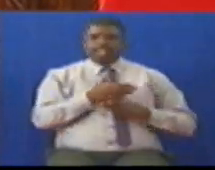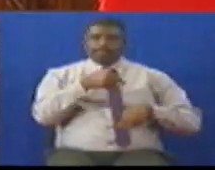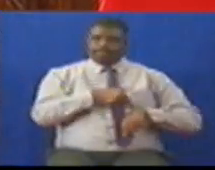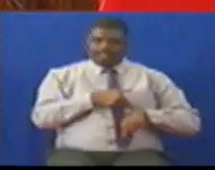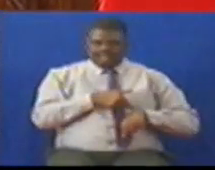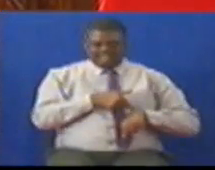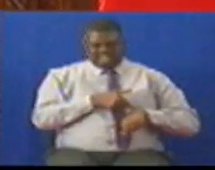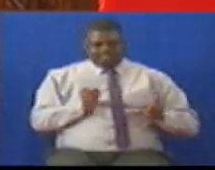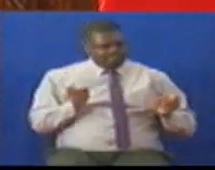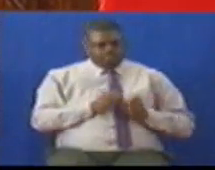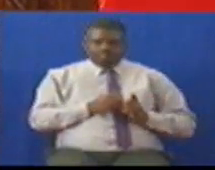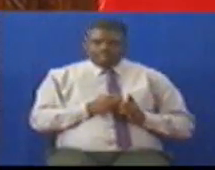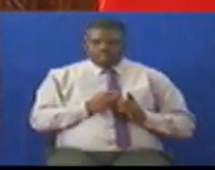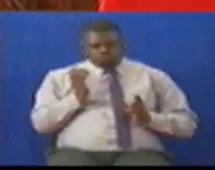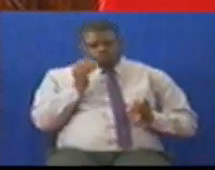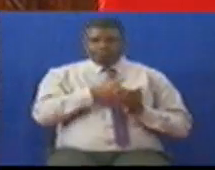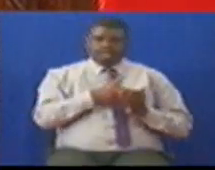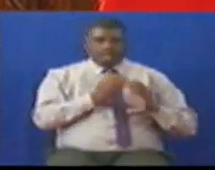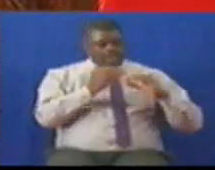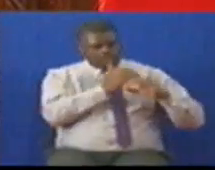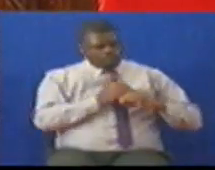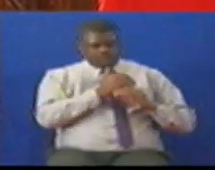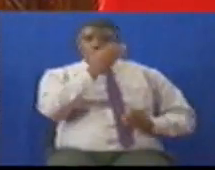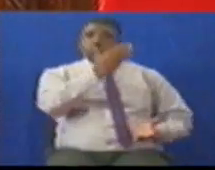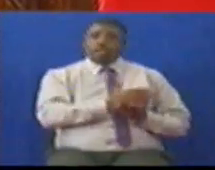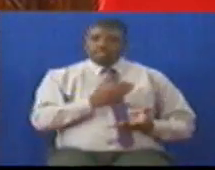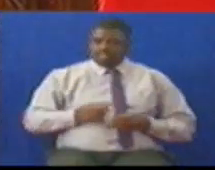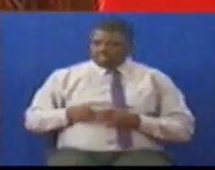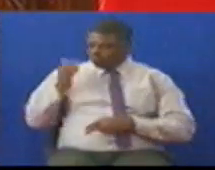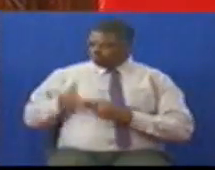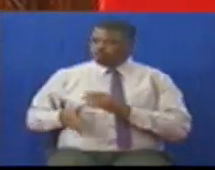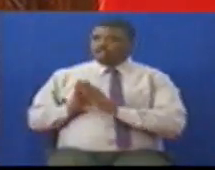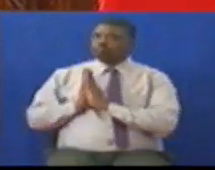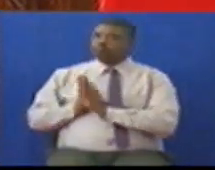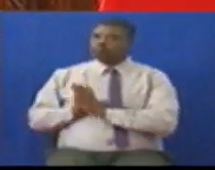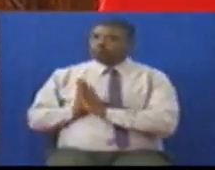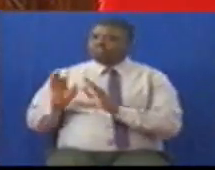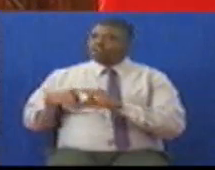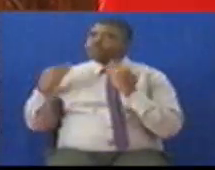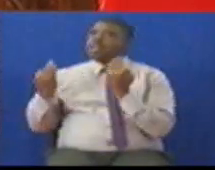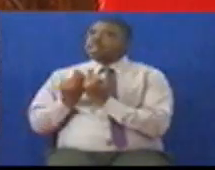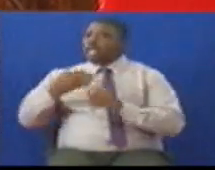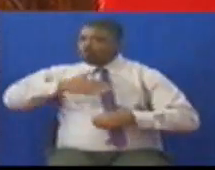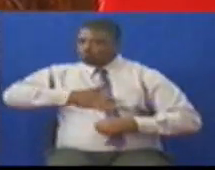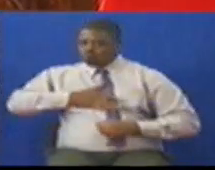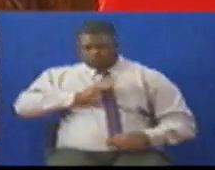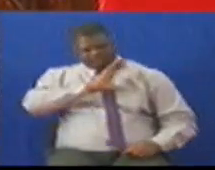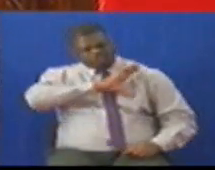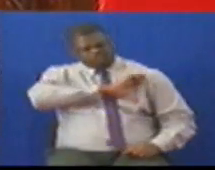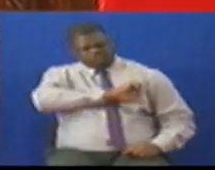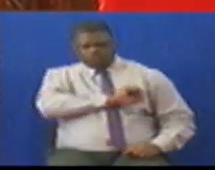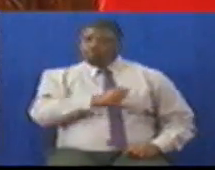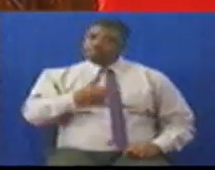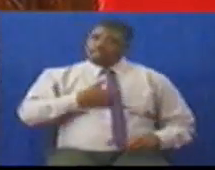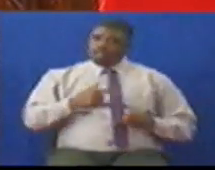kweli. Mheshimiwa Speaker, mwisho lakini kwa umuhimu mkubwa naishukuru familia yangu kwa kunivumilia na kunipa moyo katika majukumu yangu